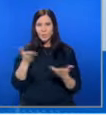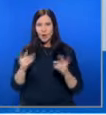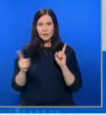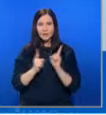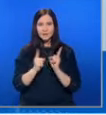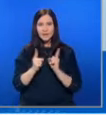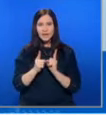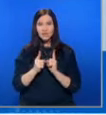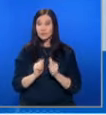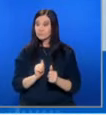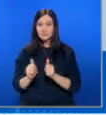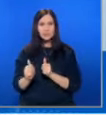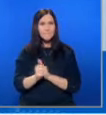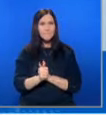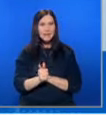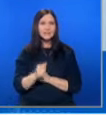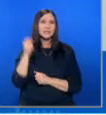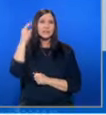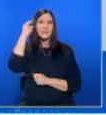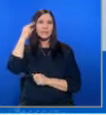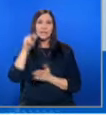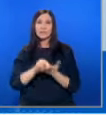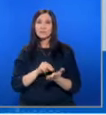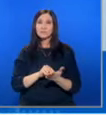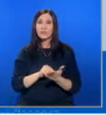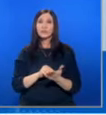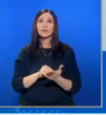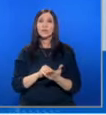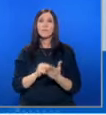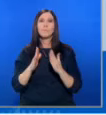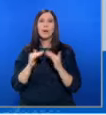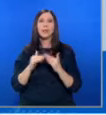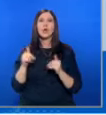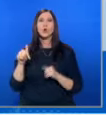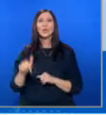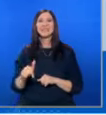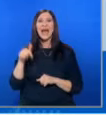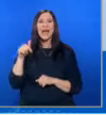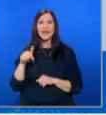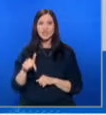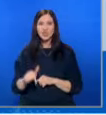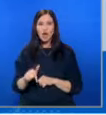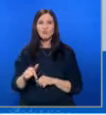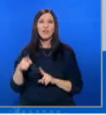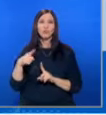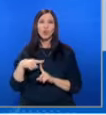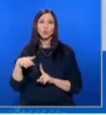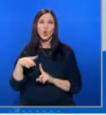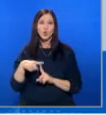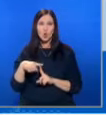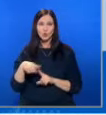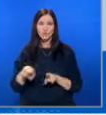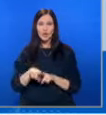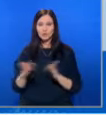на среща и заместниците на председателя на Сметната палата Горица Гранчарова и Тошко Тодоров. А